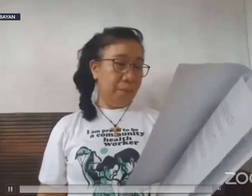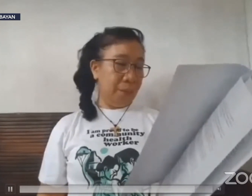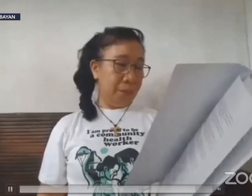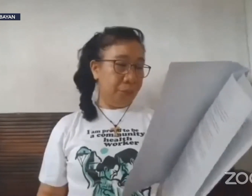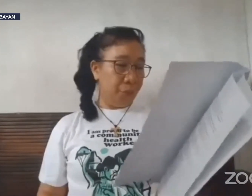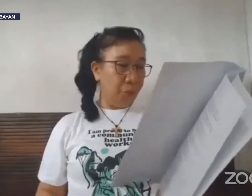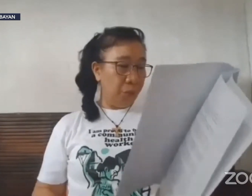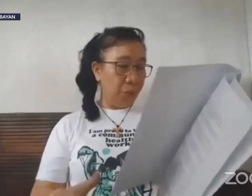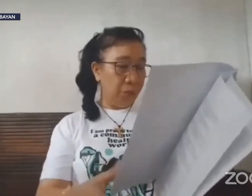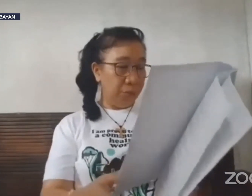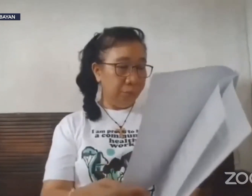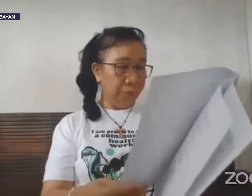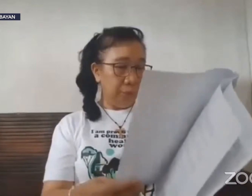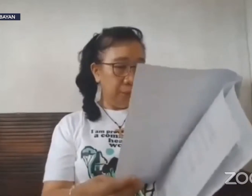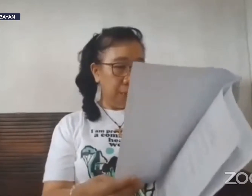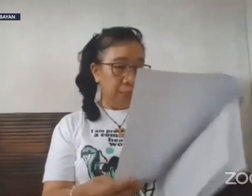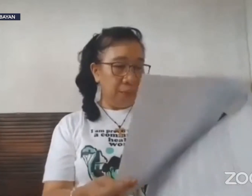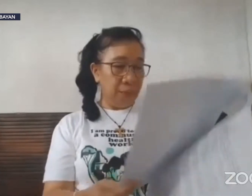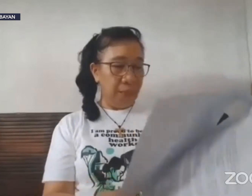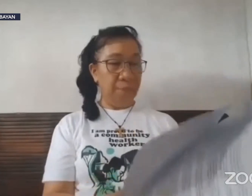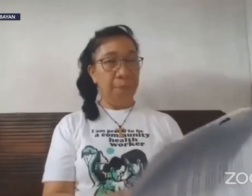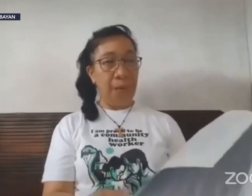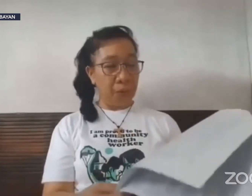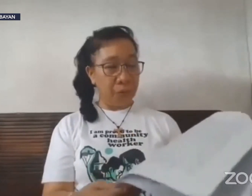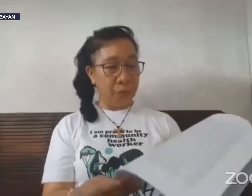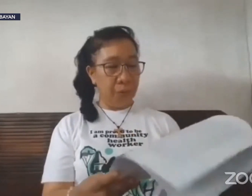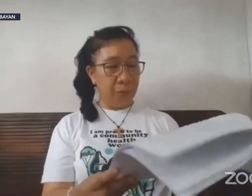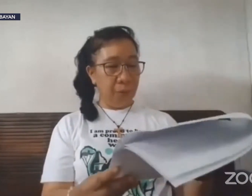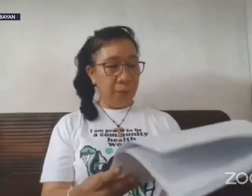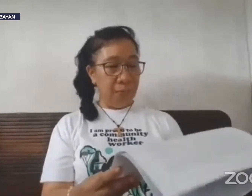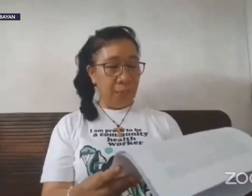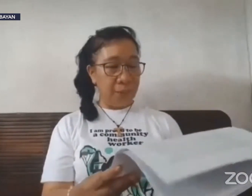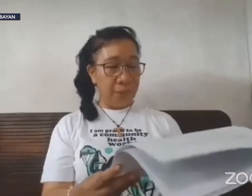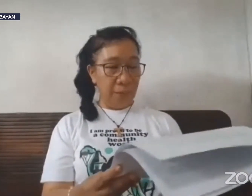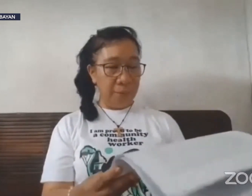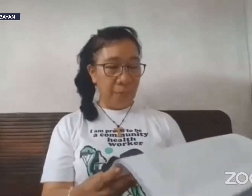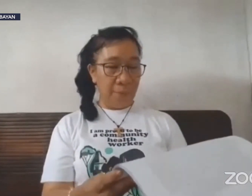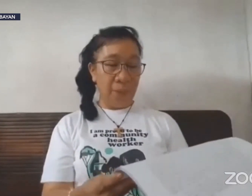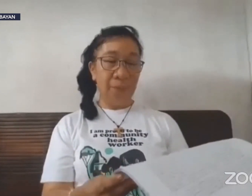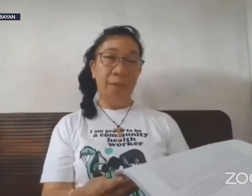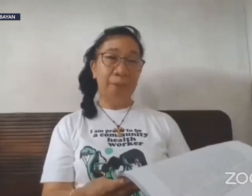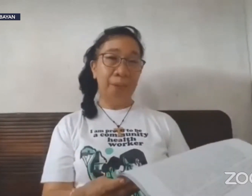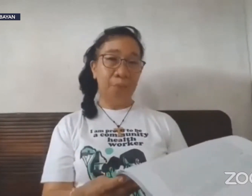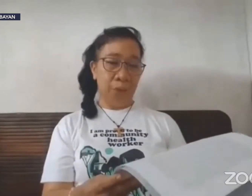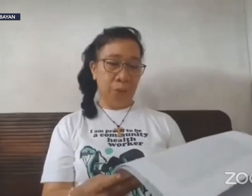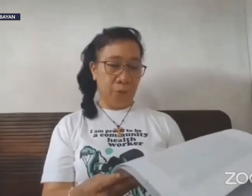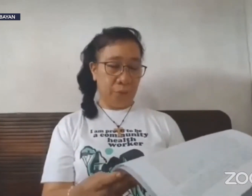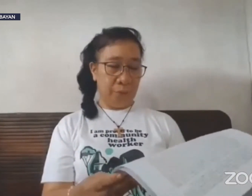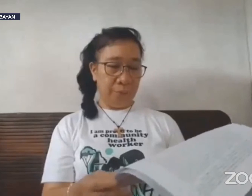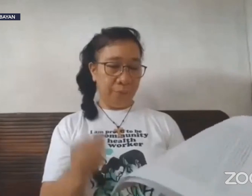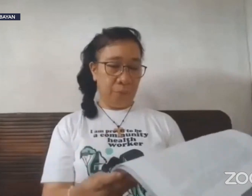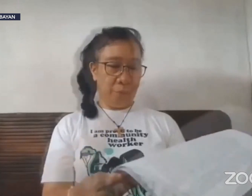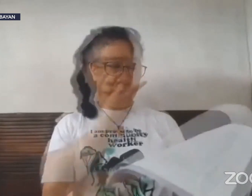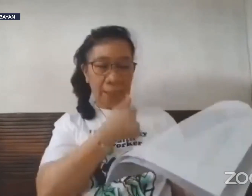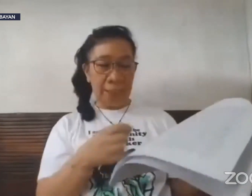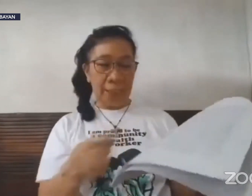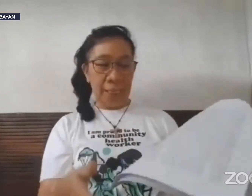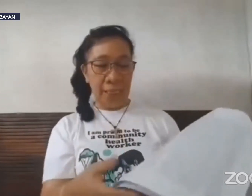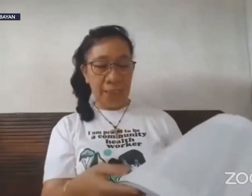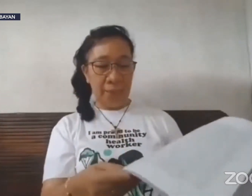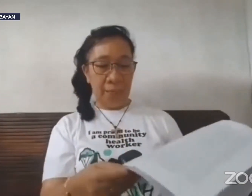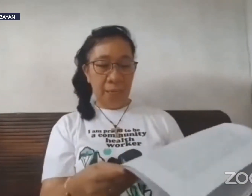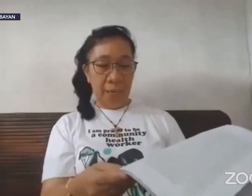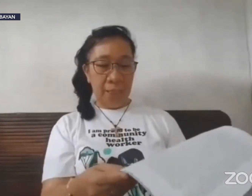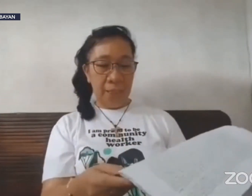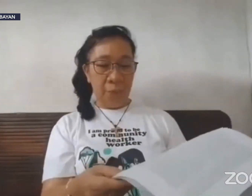ng serbisyo kahit sila ay napapagod dahil sa dami naming dapat i-monitor. At higit